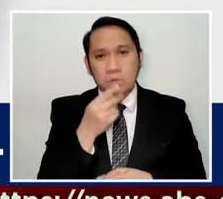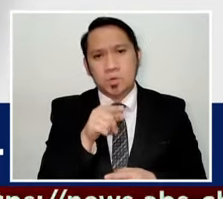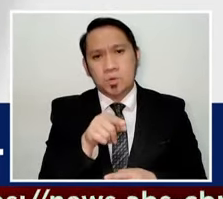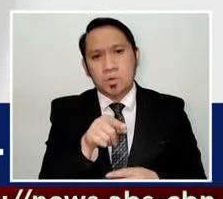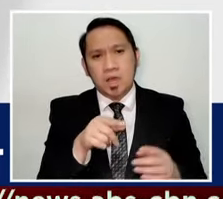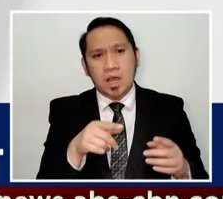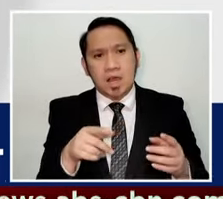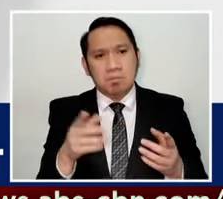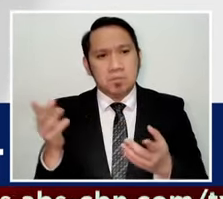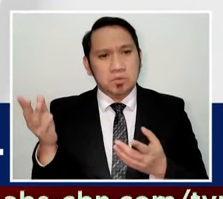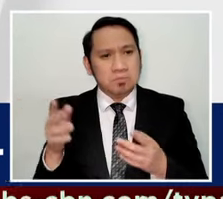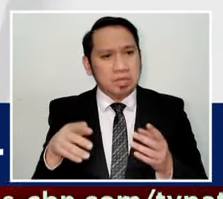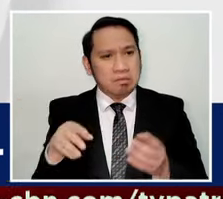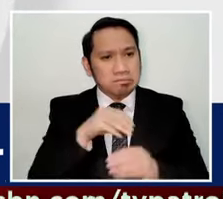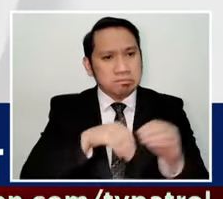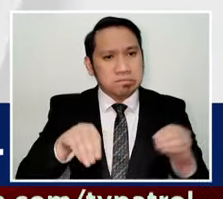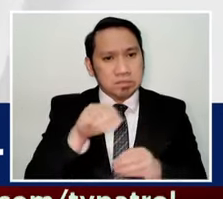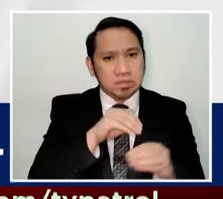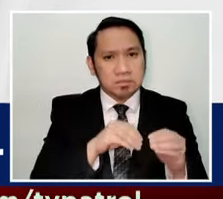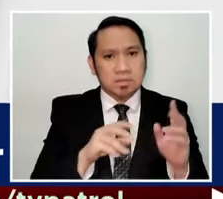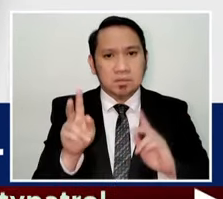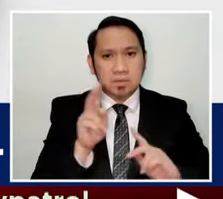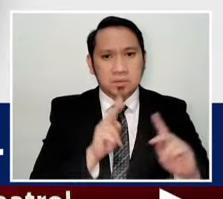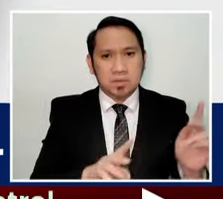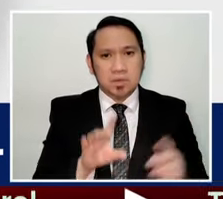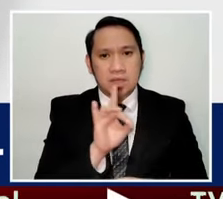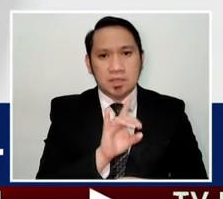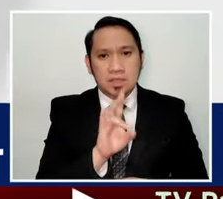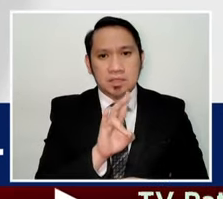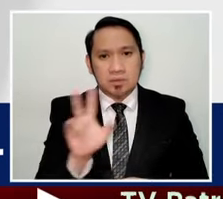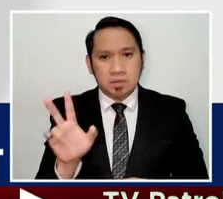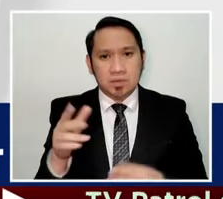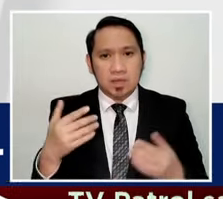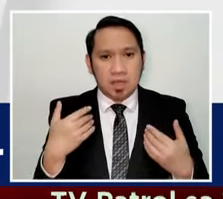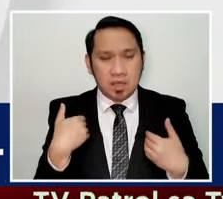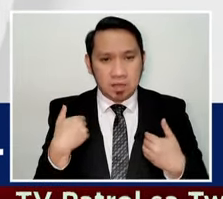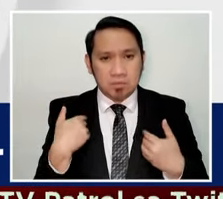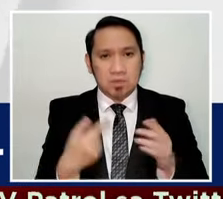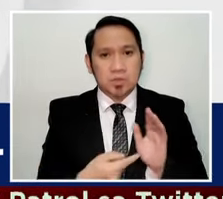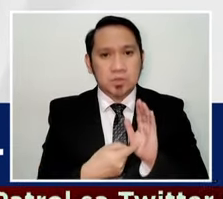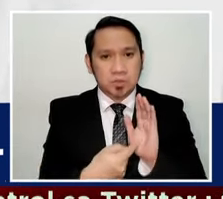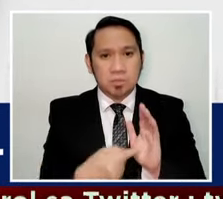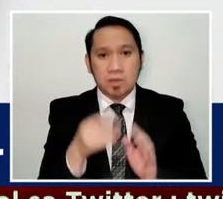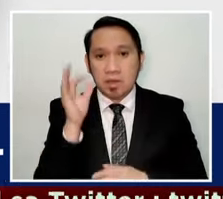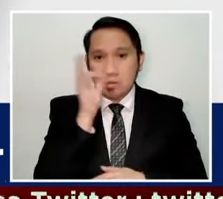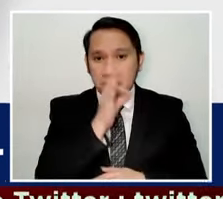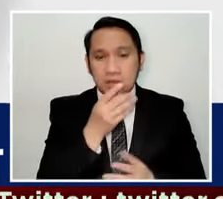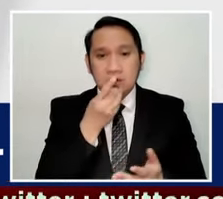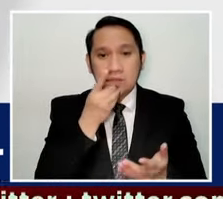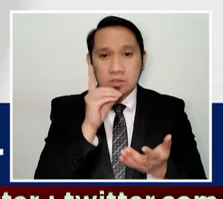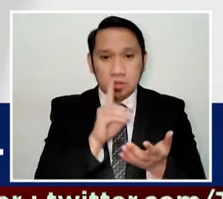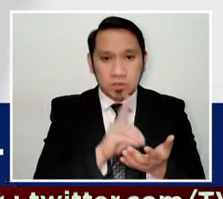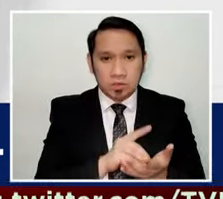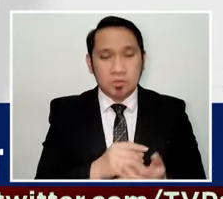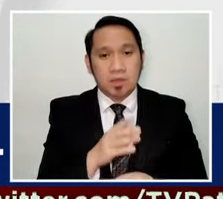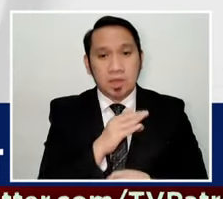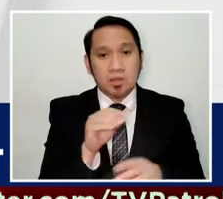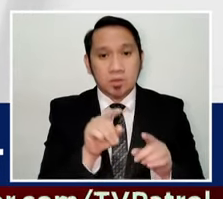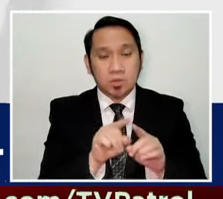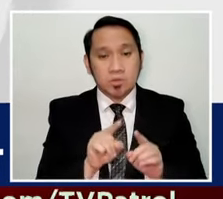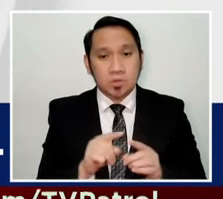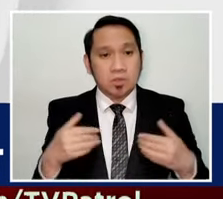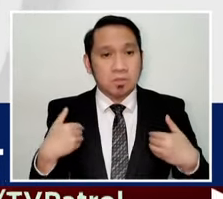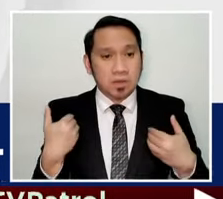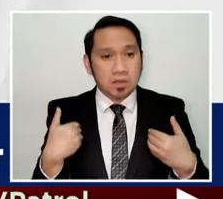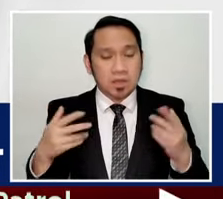trafficking o illegal recruitment. 873 ang nagpresenta ng peking dokumento at 10 ang mga menor de edad na